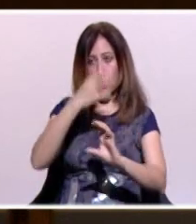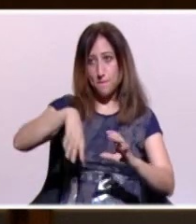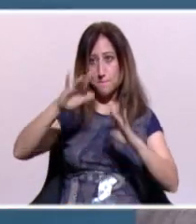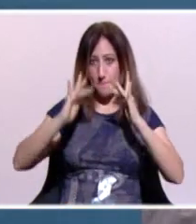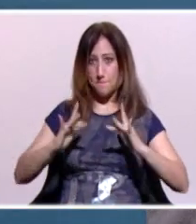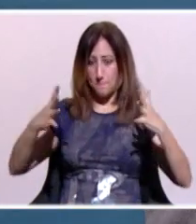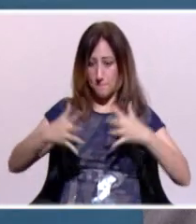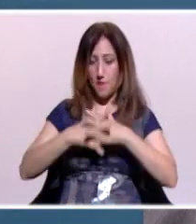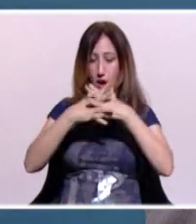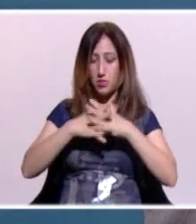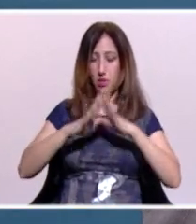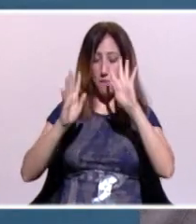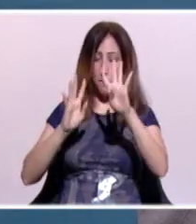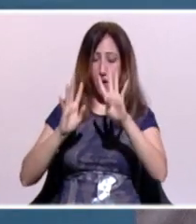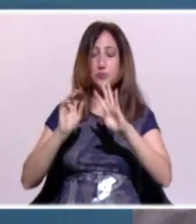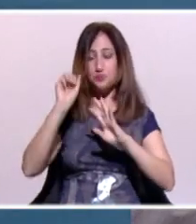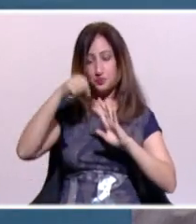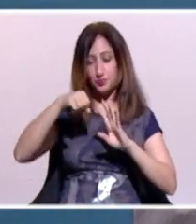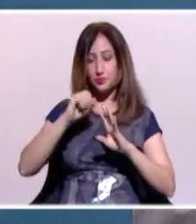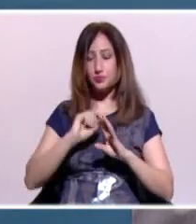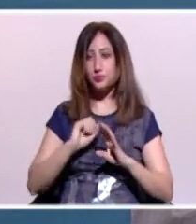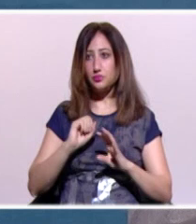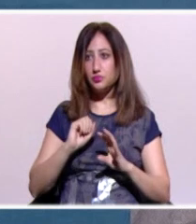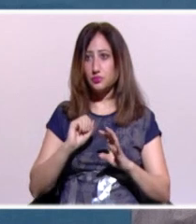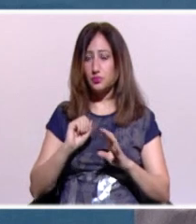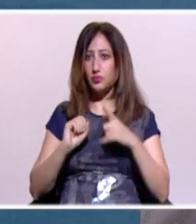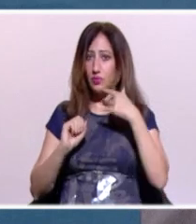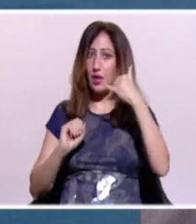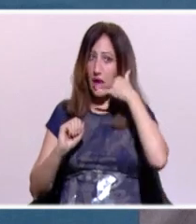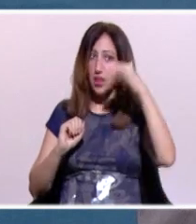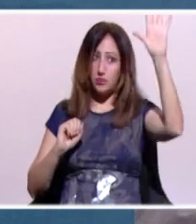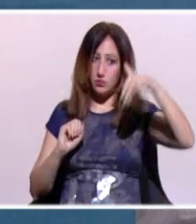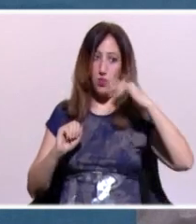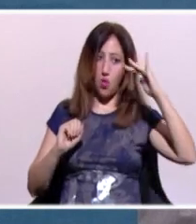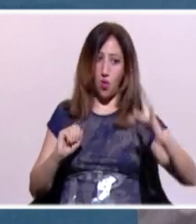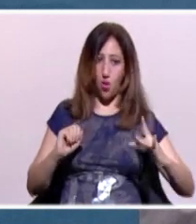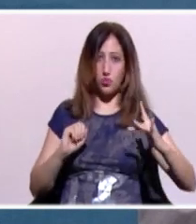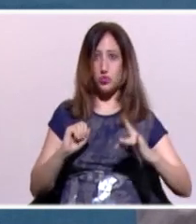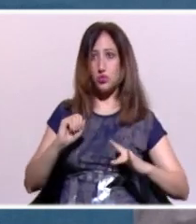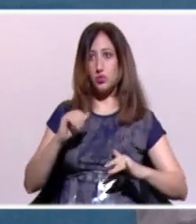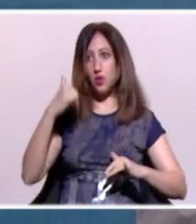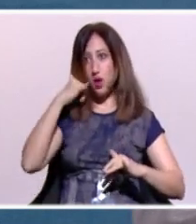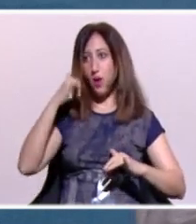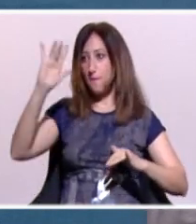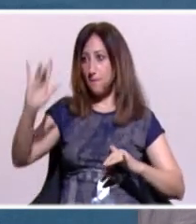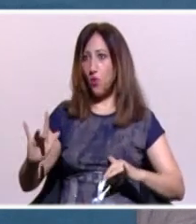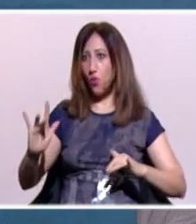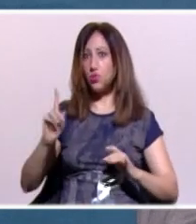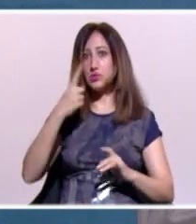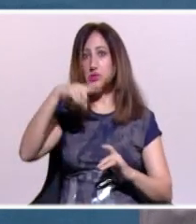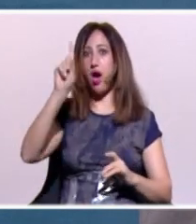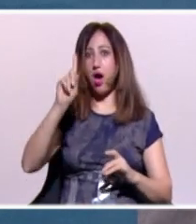بعض؟ اه صح. وكان لما بكلم خالد، خالد صح. كان بيتواجد لما حد بيكلمني انا بتواجد، لان هو ده